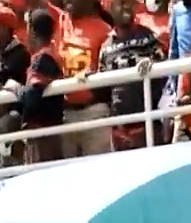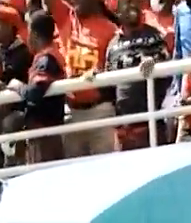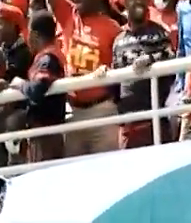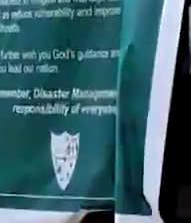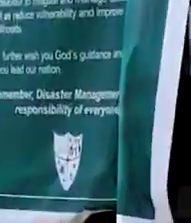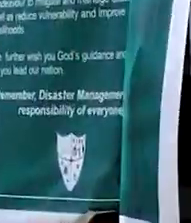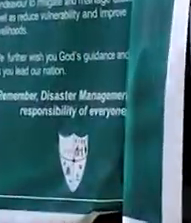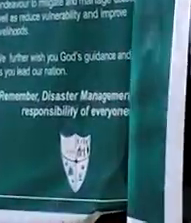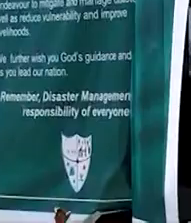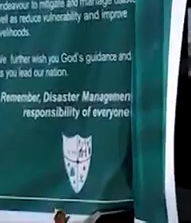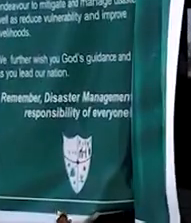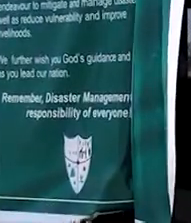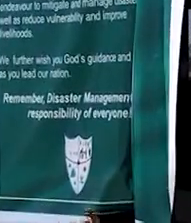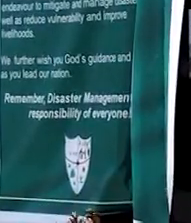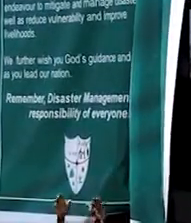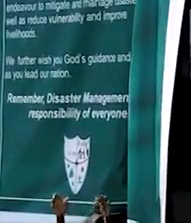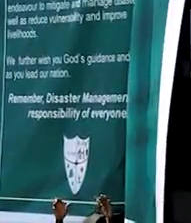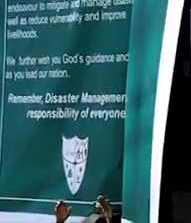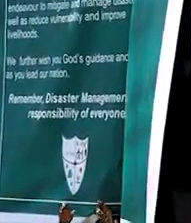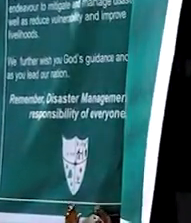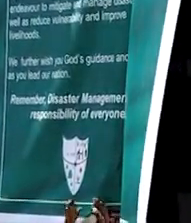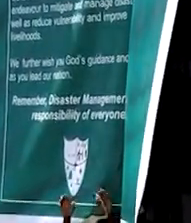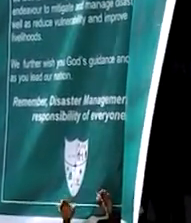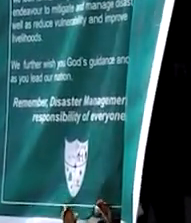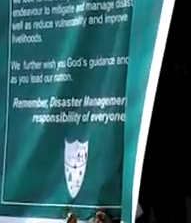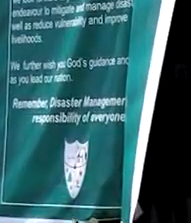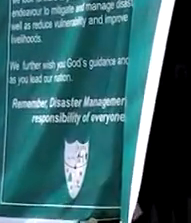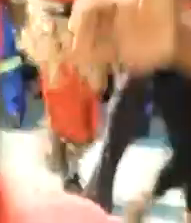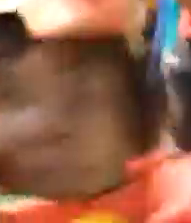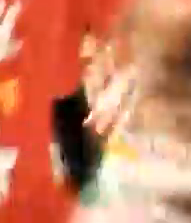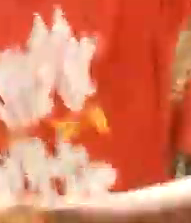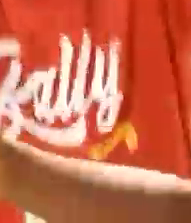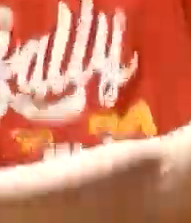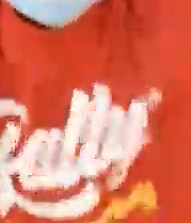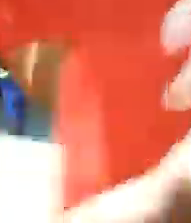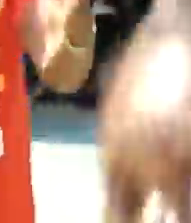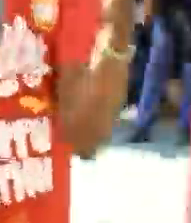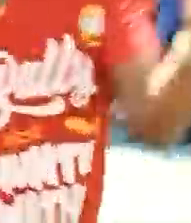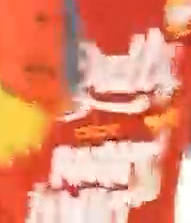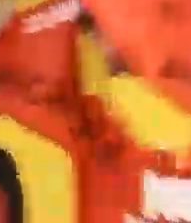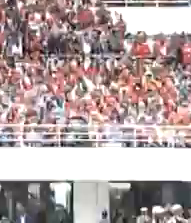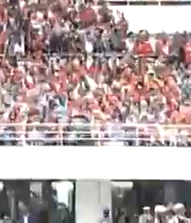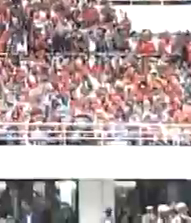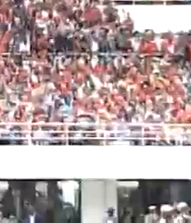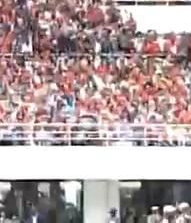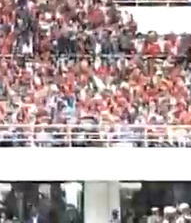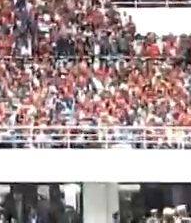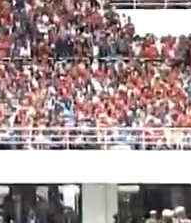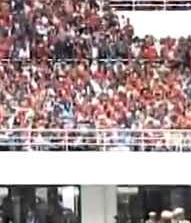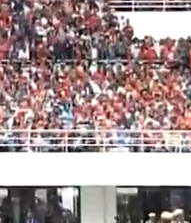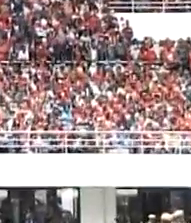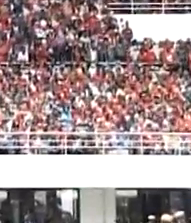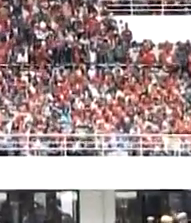consécutive à la victoire de Hakainde Hichilema, l'opposant historique à ce jour, âgé de 59 ans. Dans le